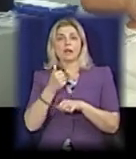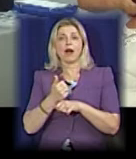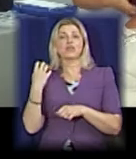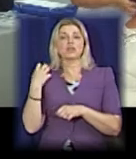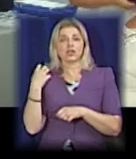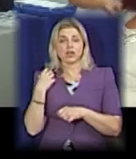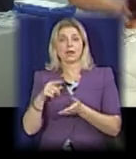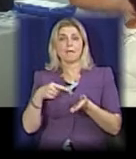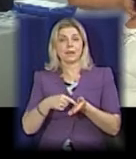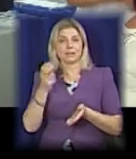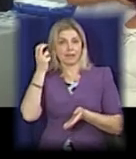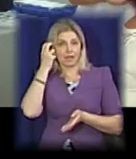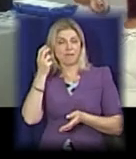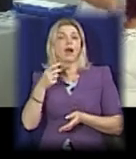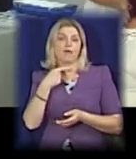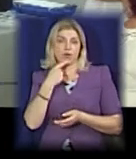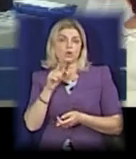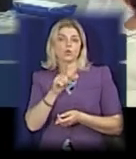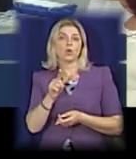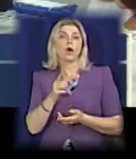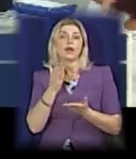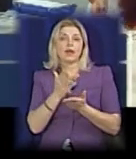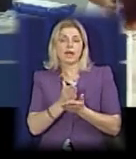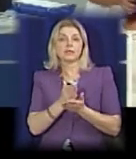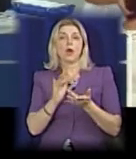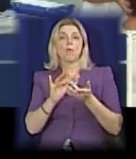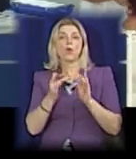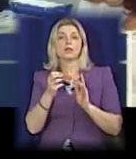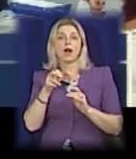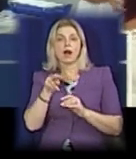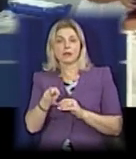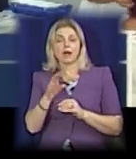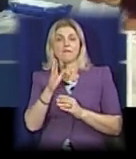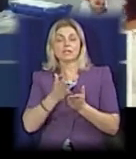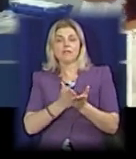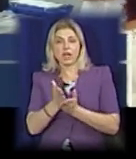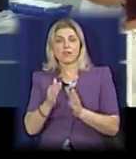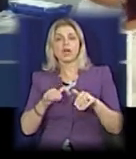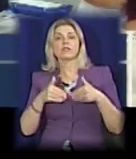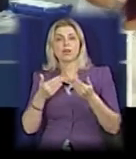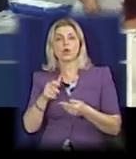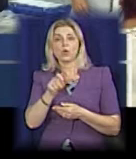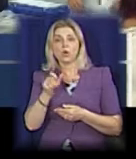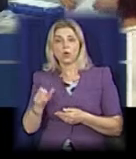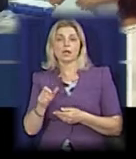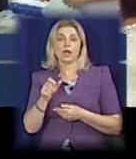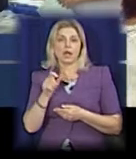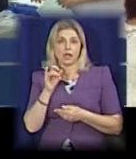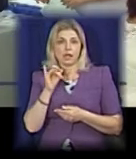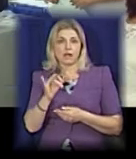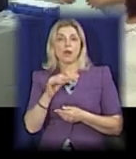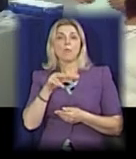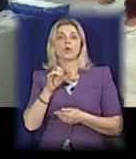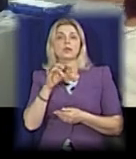юстиції у місті Києві Станіслав Куценко. Зокрема, є портал в сфері звернень громадян по реєстрації актів цивільного стану і є